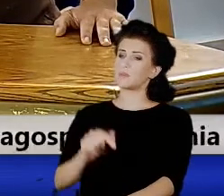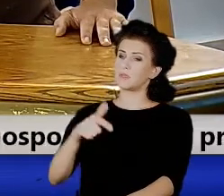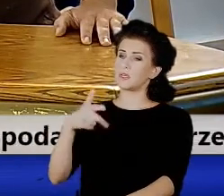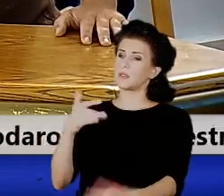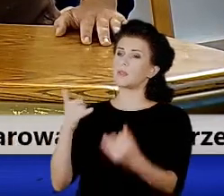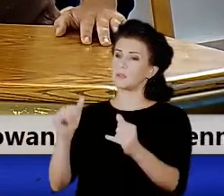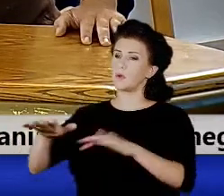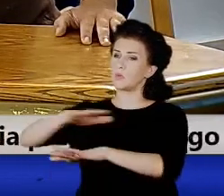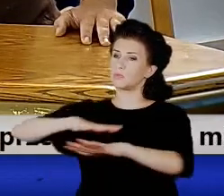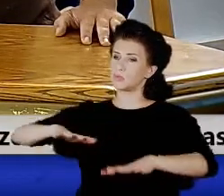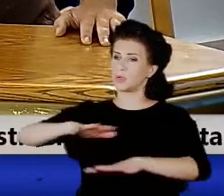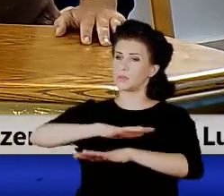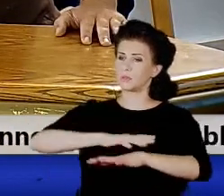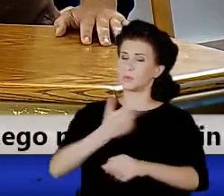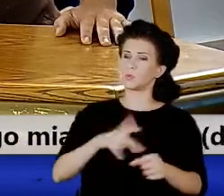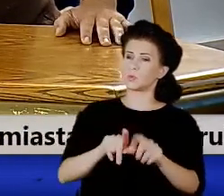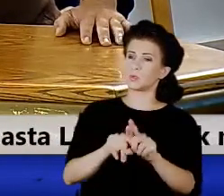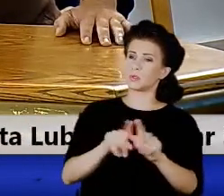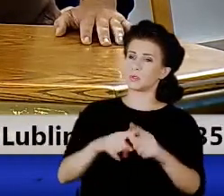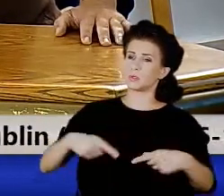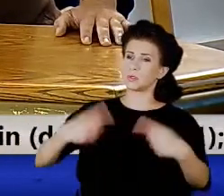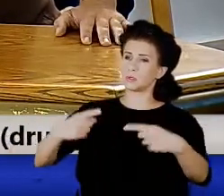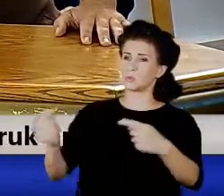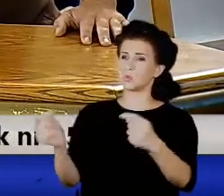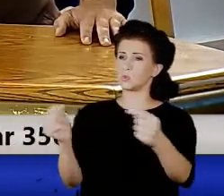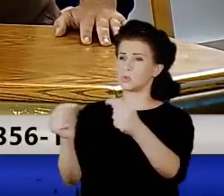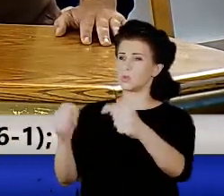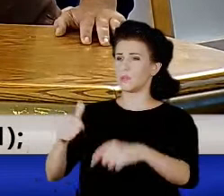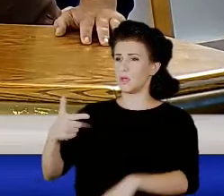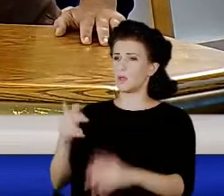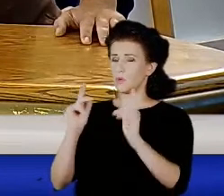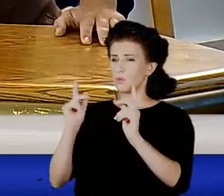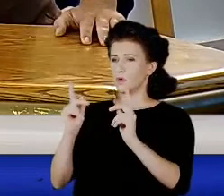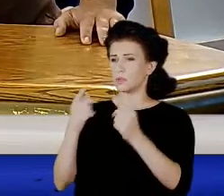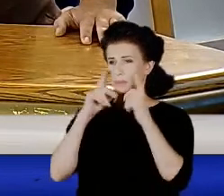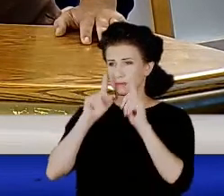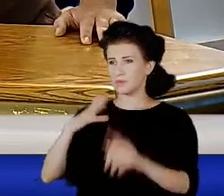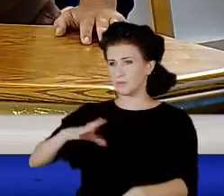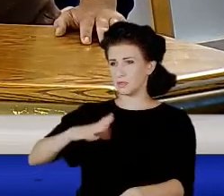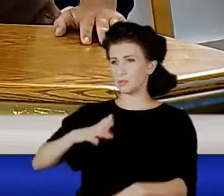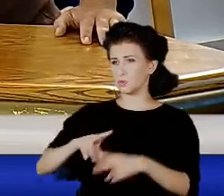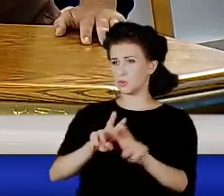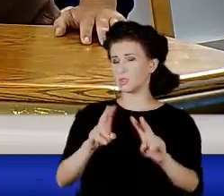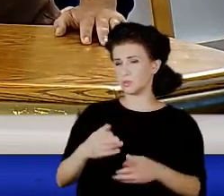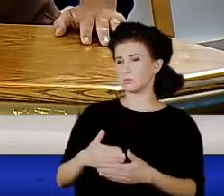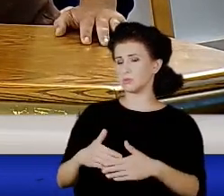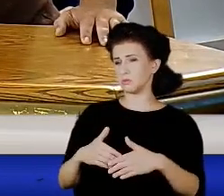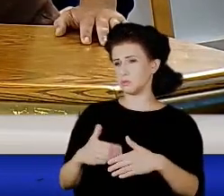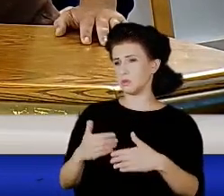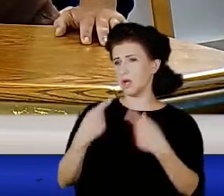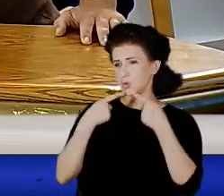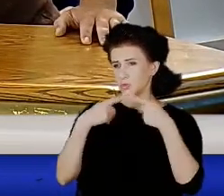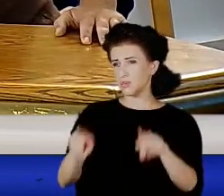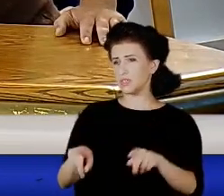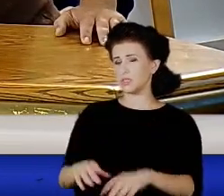innych obszarów, które wywołały ogromne kontrowersje i wiele z tych uwag naprawdę warto uznać za słuszne, więc nie